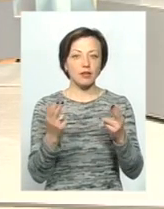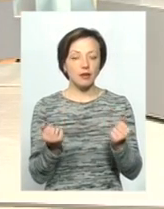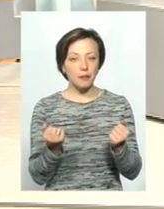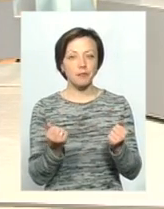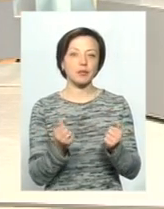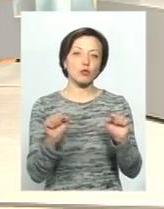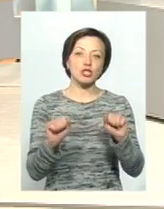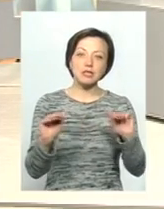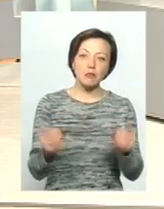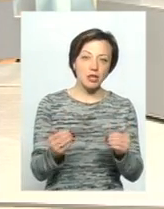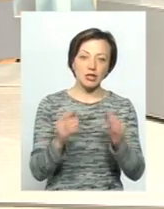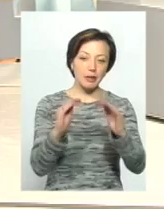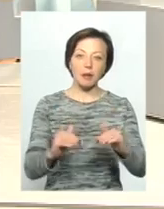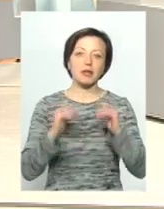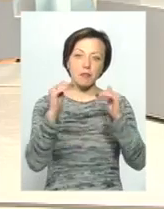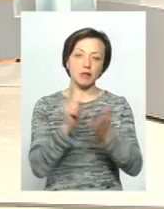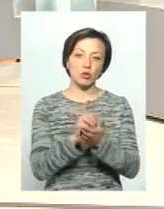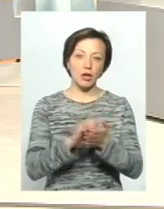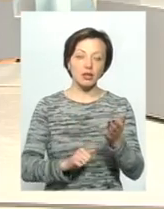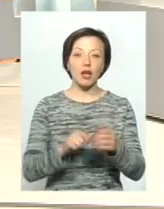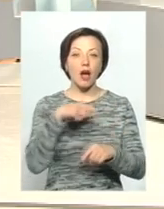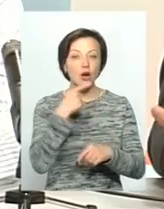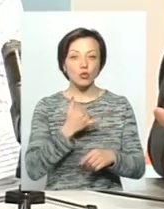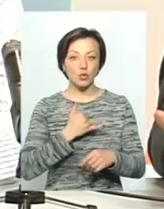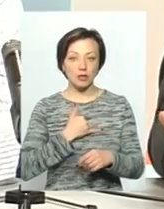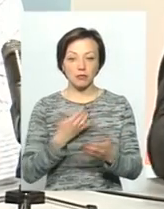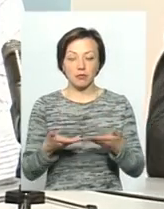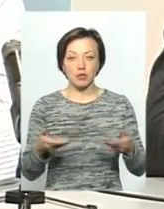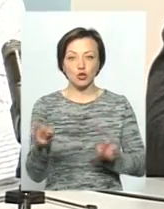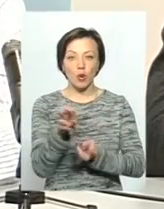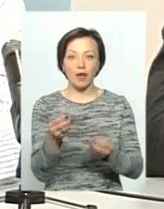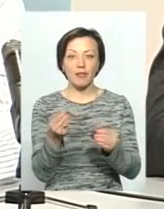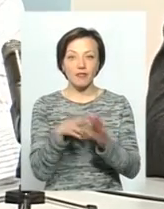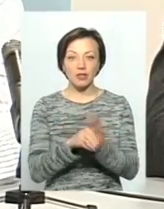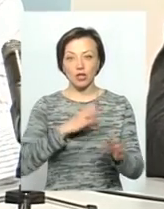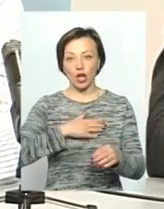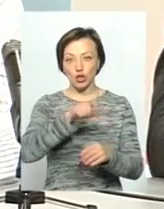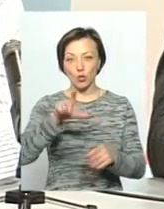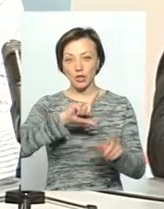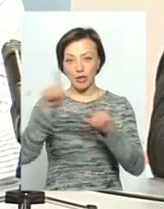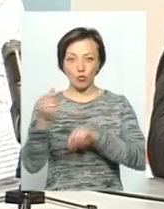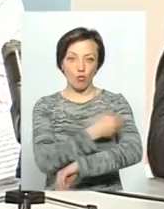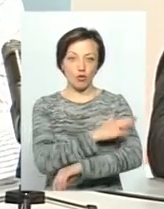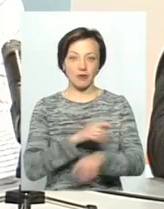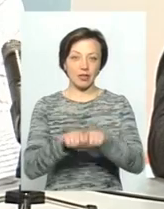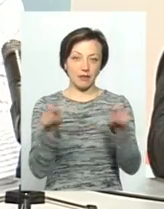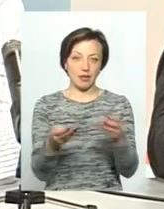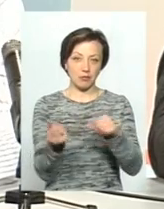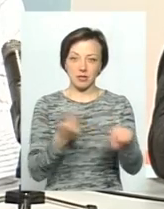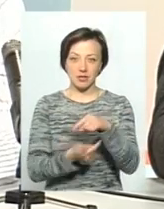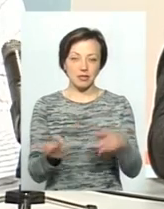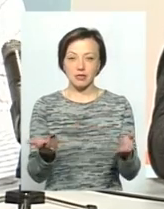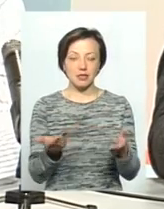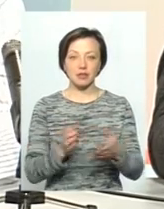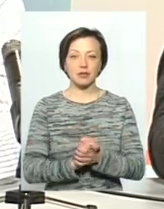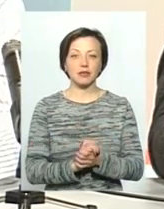навіть зменшити, не піднімати податки. Я кажу, у нас ми шукаємо інвестора, наші люди їдуть в Польщу і відкривають бізнеса. Ну, тому